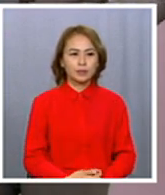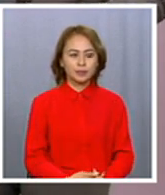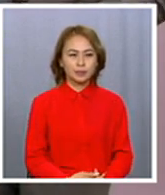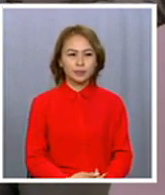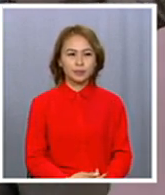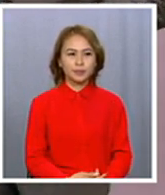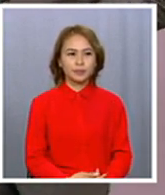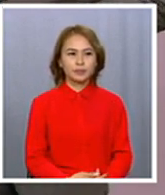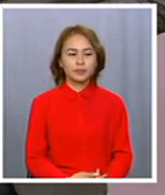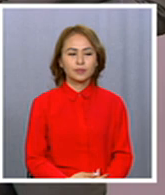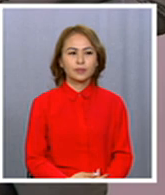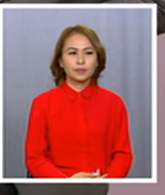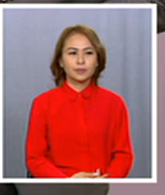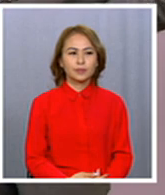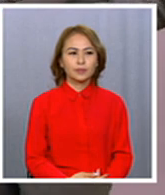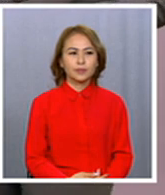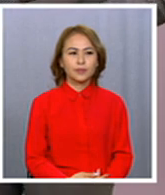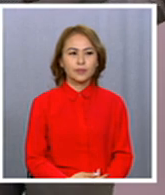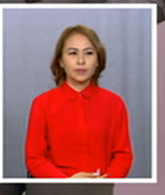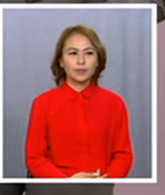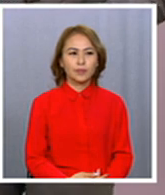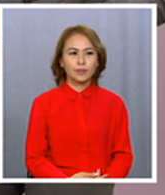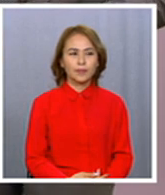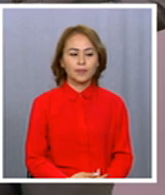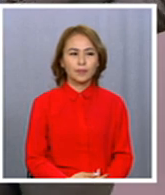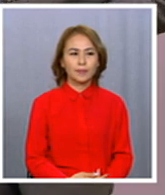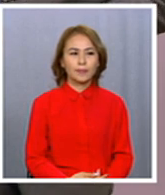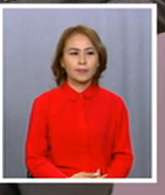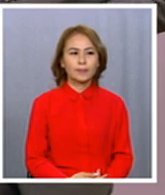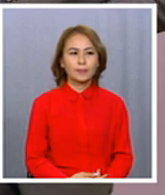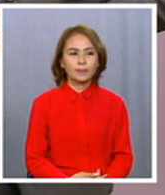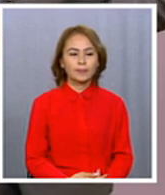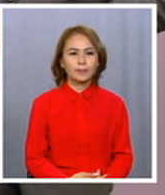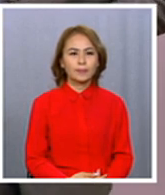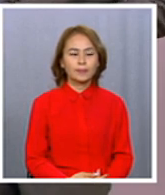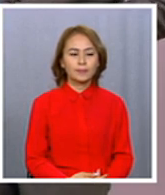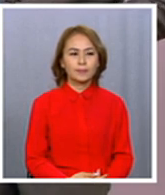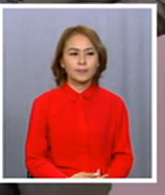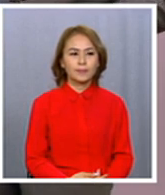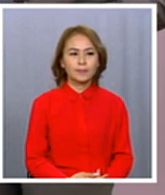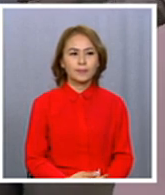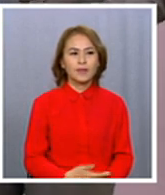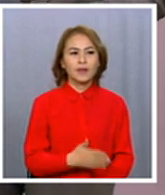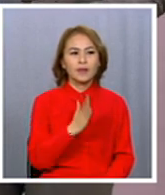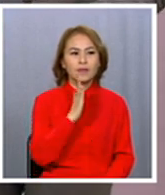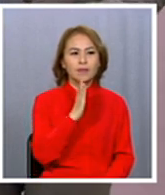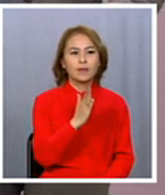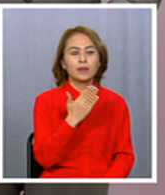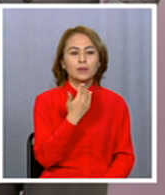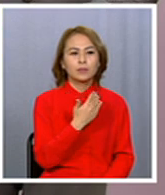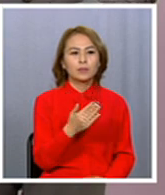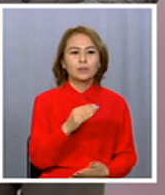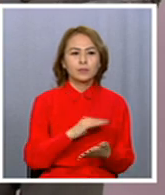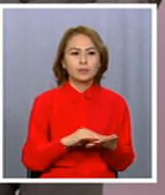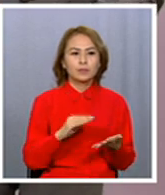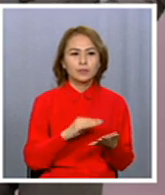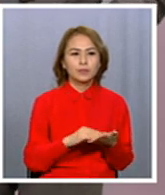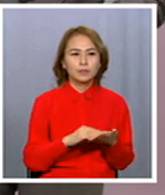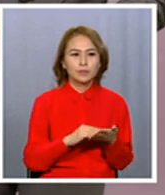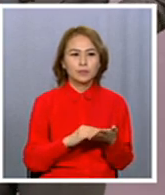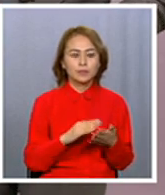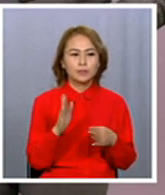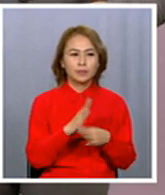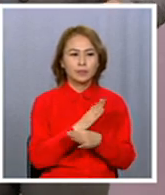Бұл сөйлемдердің В нұсқасы пікір болып табылады. Себебі бұл жерде адамның жеке